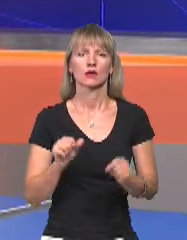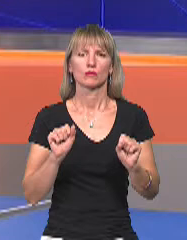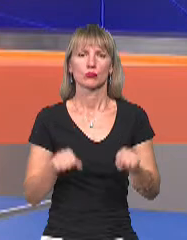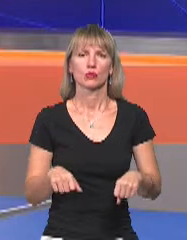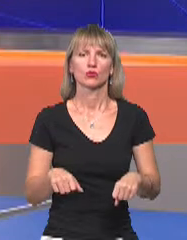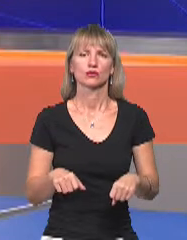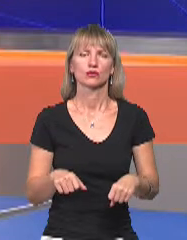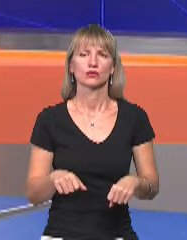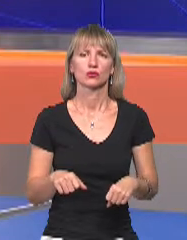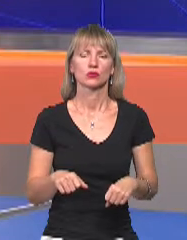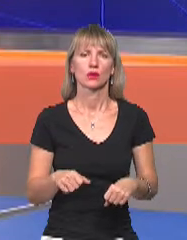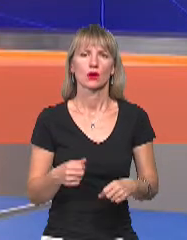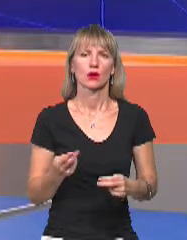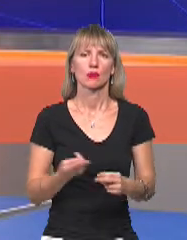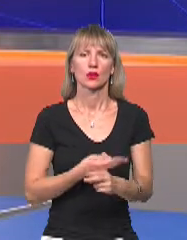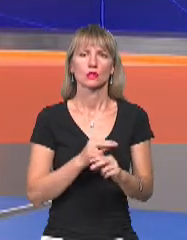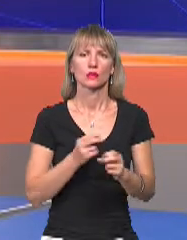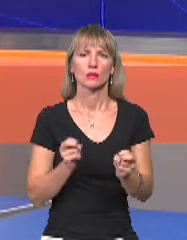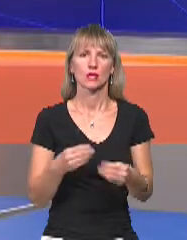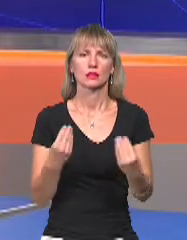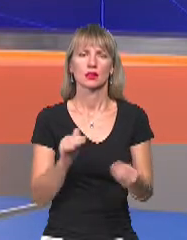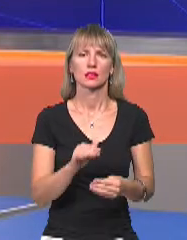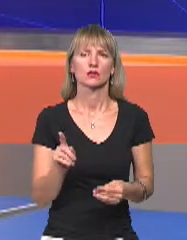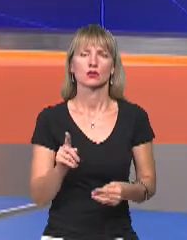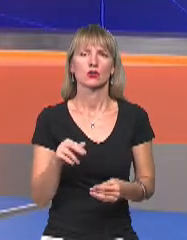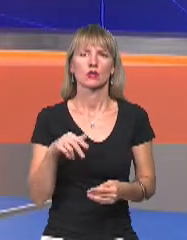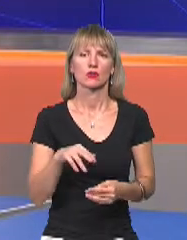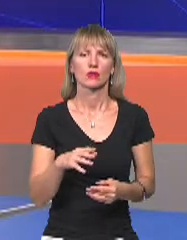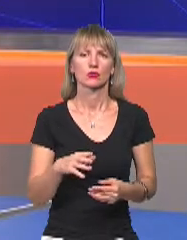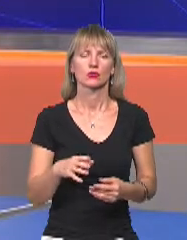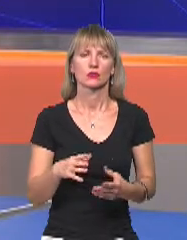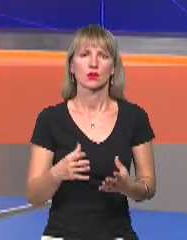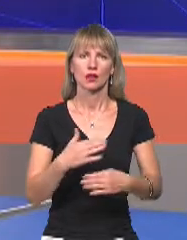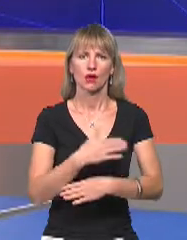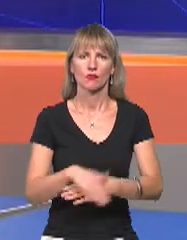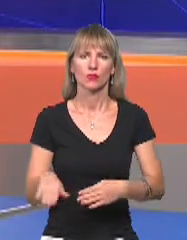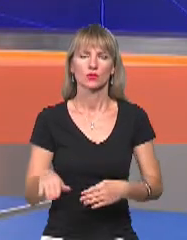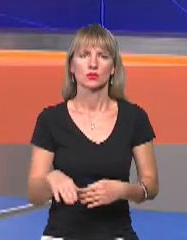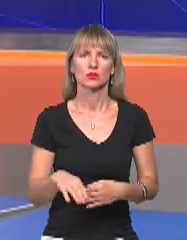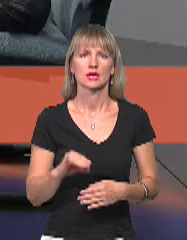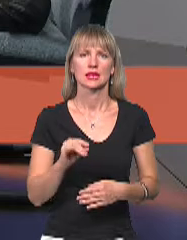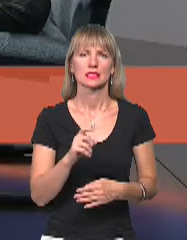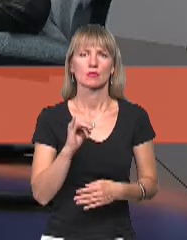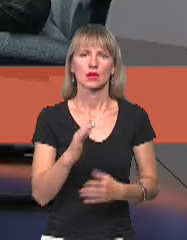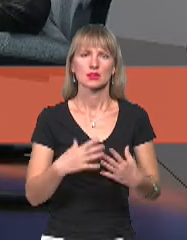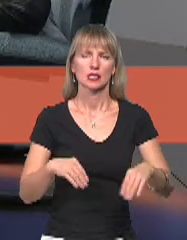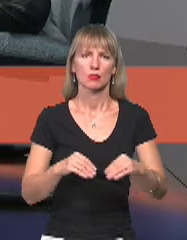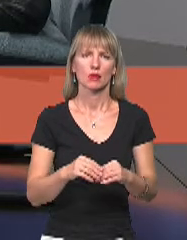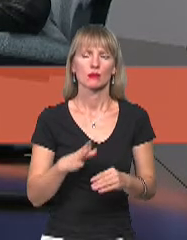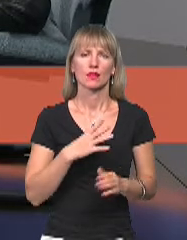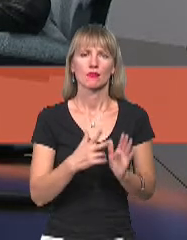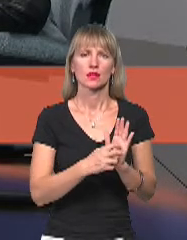можуть убезпечити дітей, що вони не йдуть на вулиці, забирають сімей. І то в тому році у нас було 890